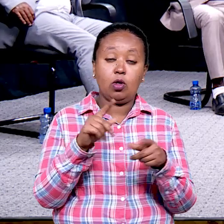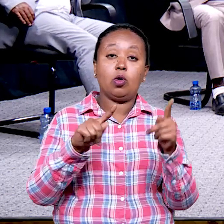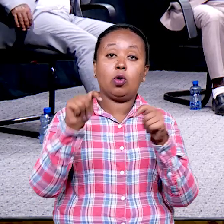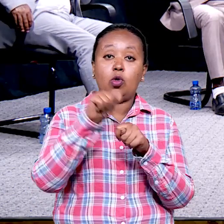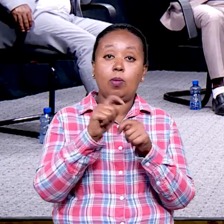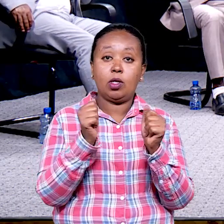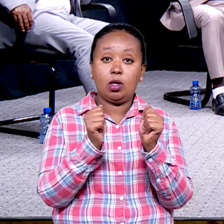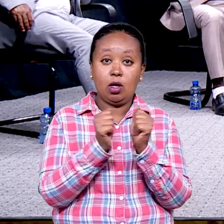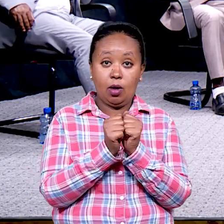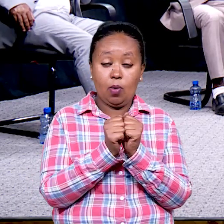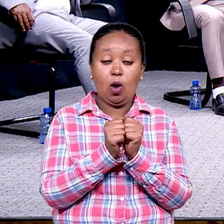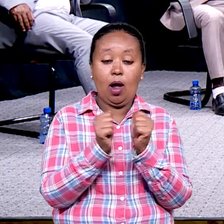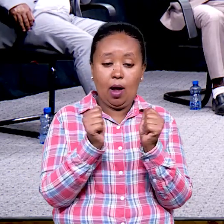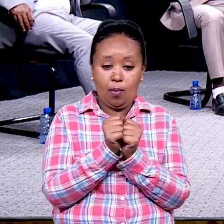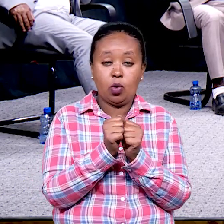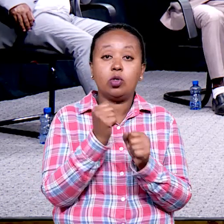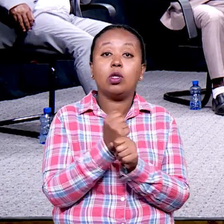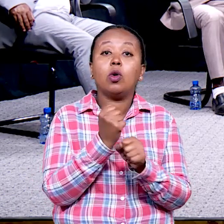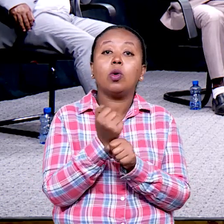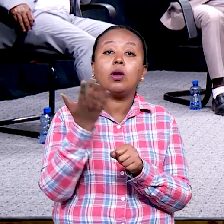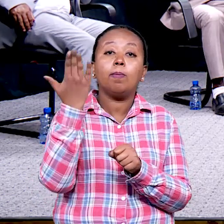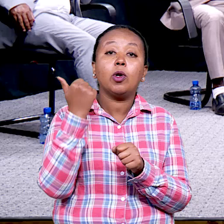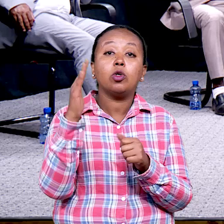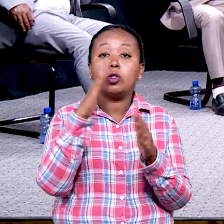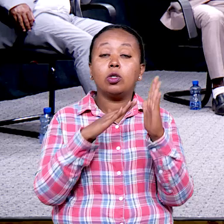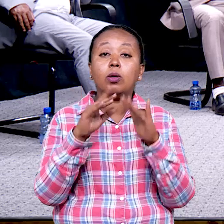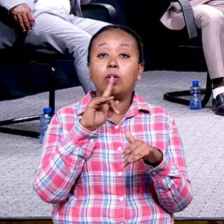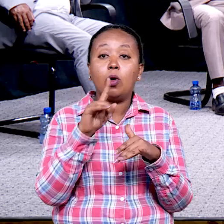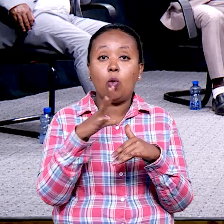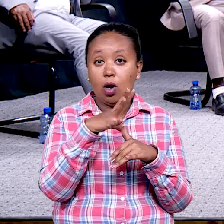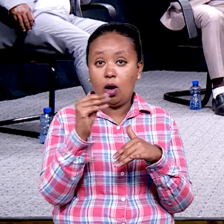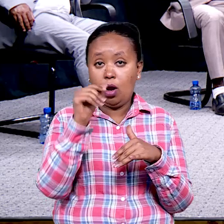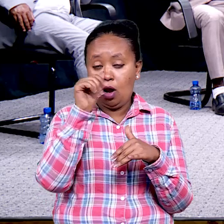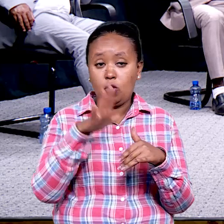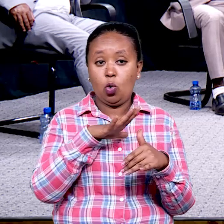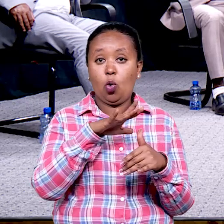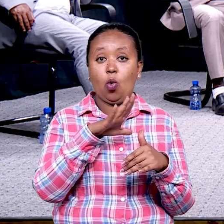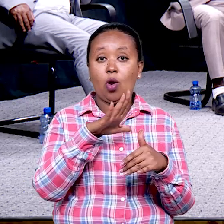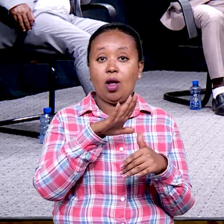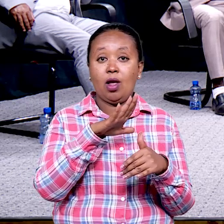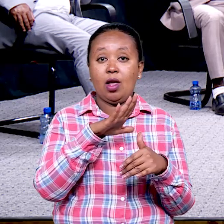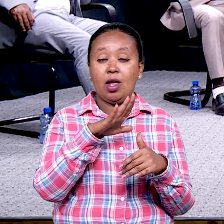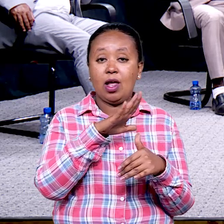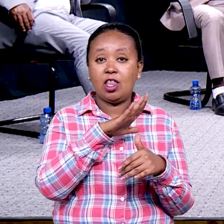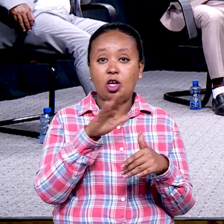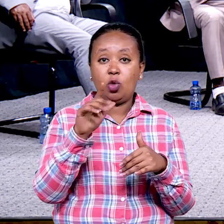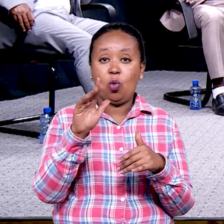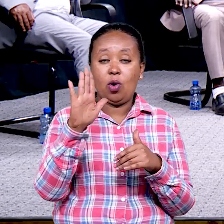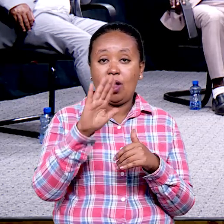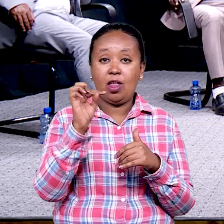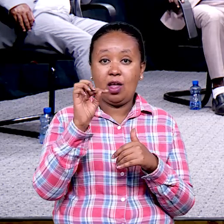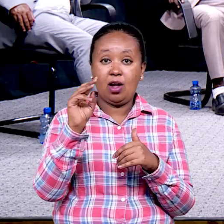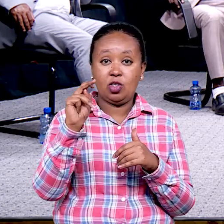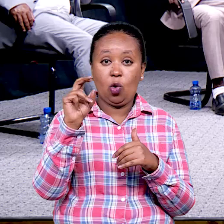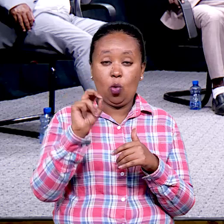ከተቋማት ጋር ከሌሎች ተቋማት ጋር አብረው ሲሰሩ የነበሩበት ችግር ነው እና አቶ ጌታቸውን እንደጠየኳቸው ምንድን ነው